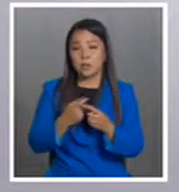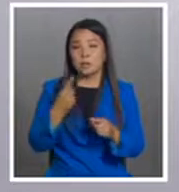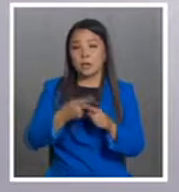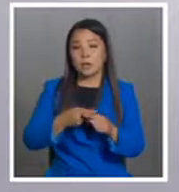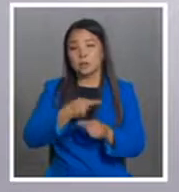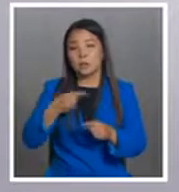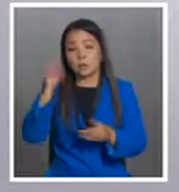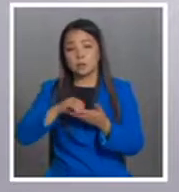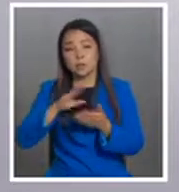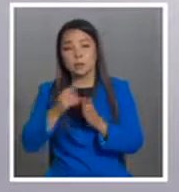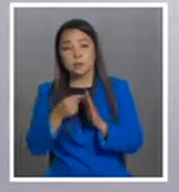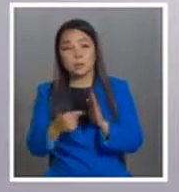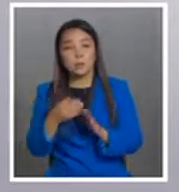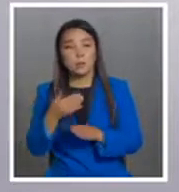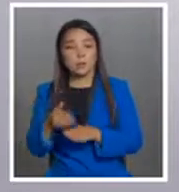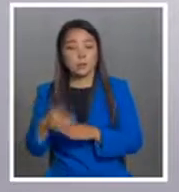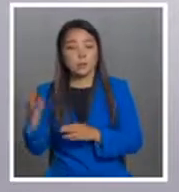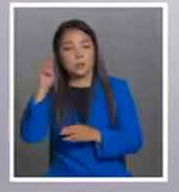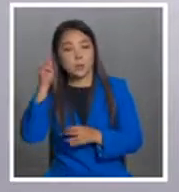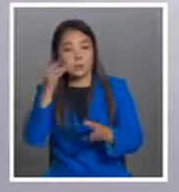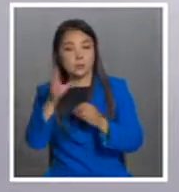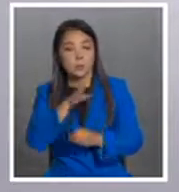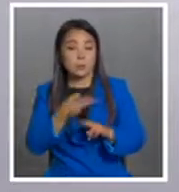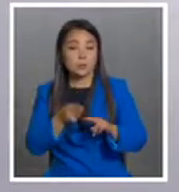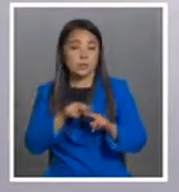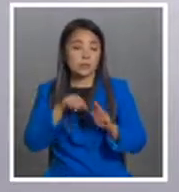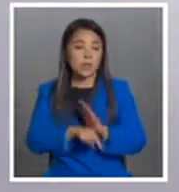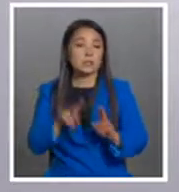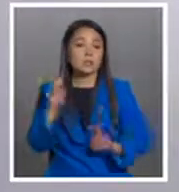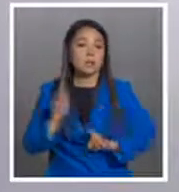пропорционал бөліктерге бөлуді меңгердік. Оның ережелерімен танысып, біз бірнеше